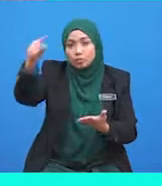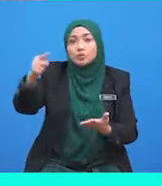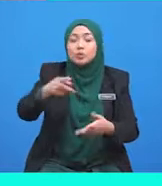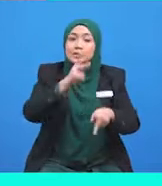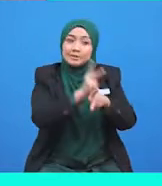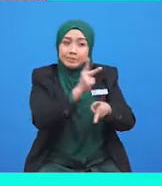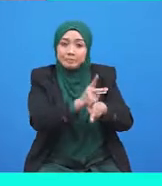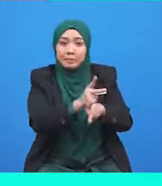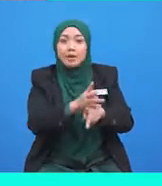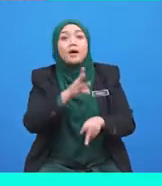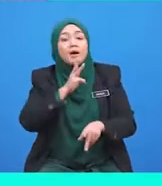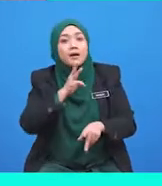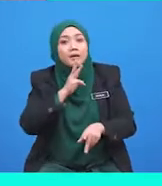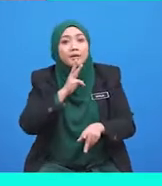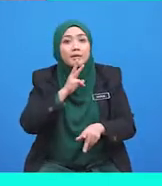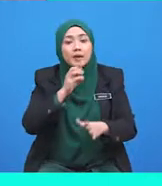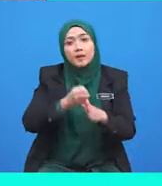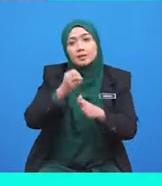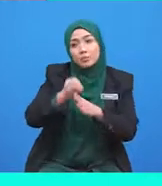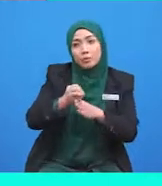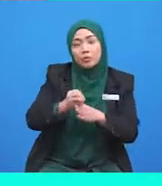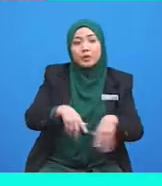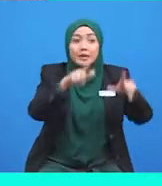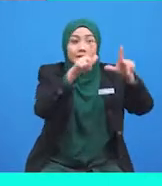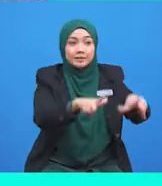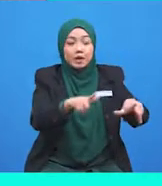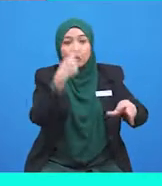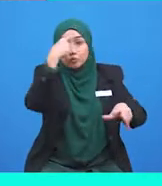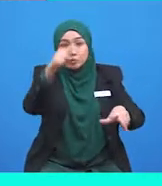bekas air atau boleh juga dijadikan sebagai hiasan.